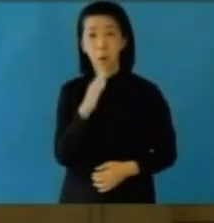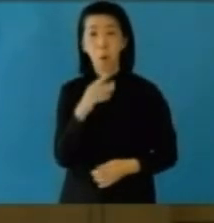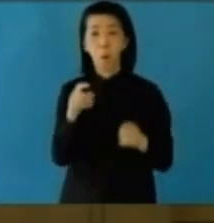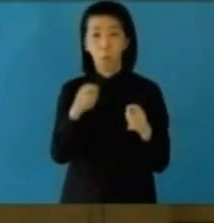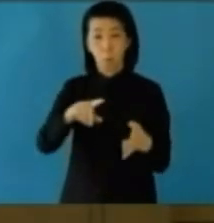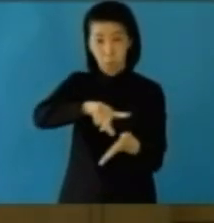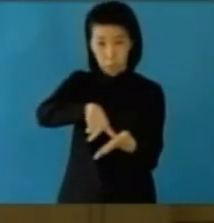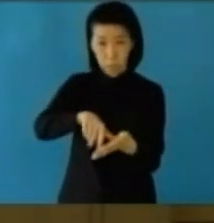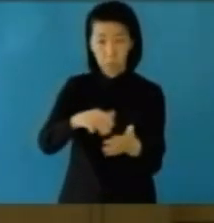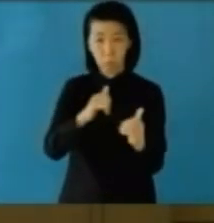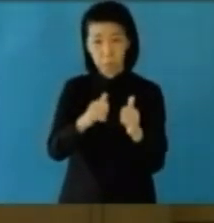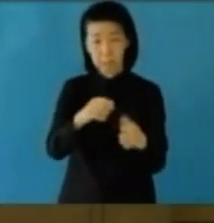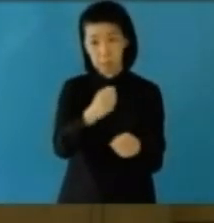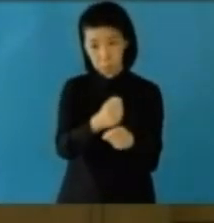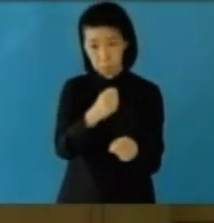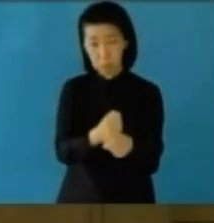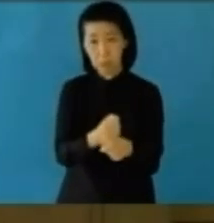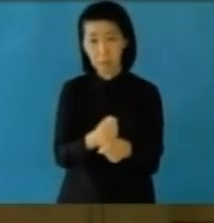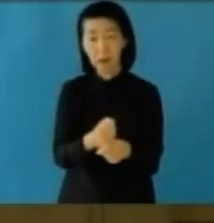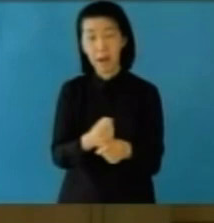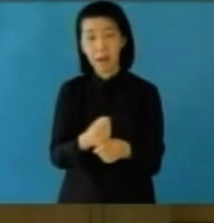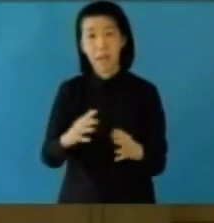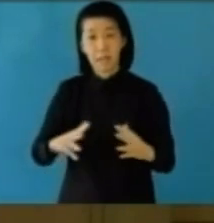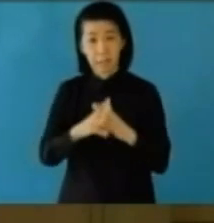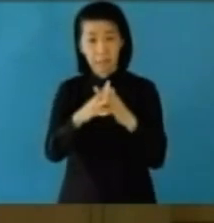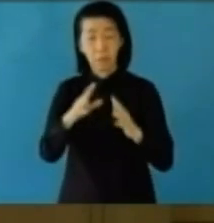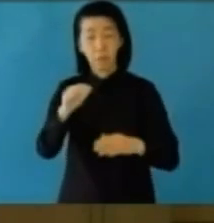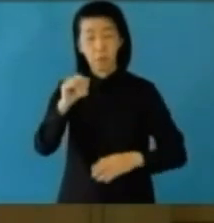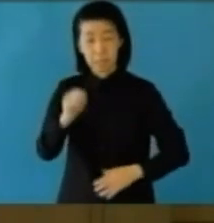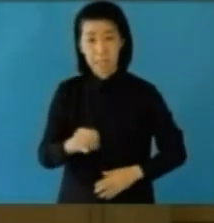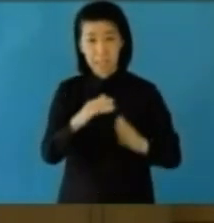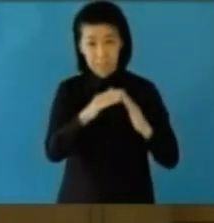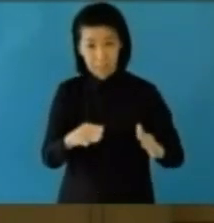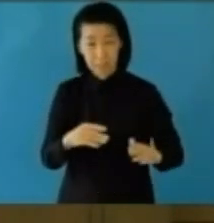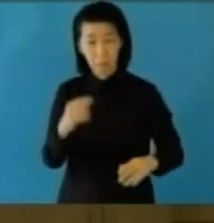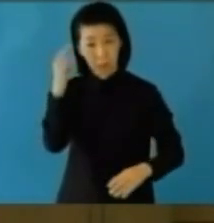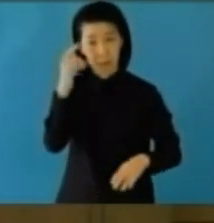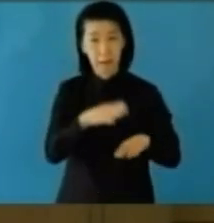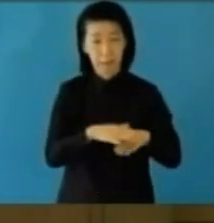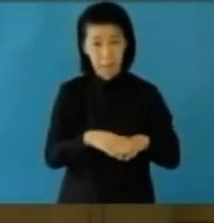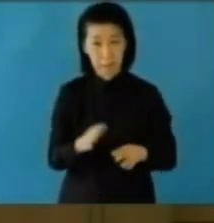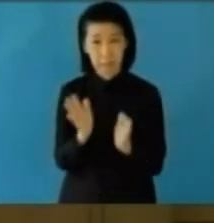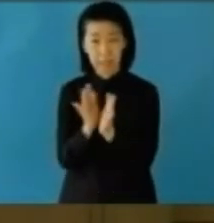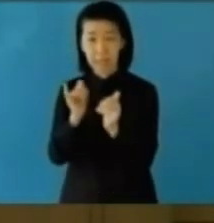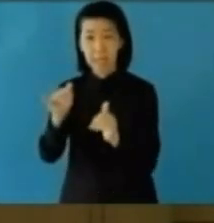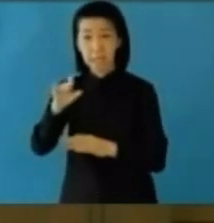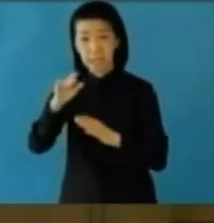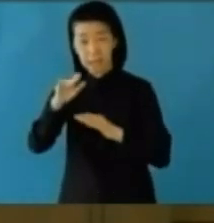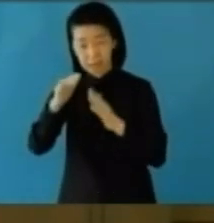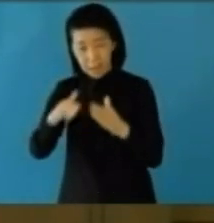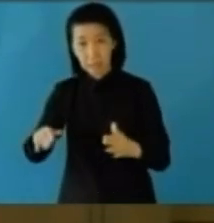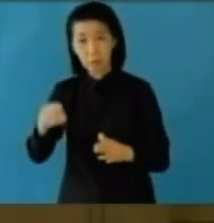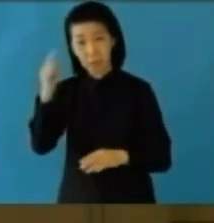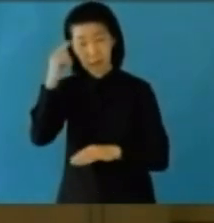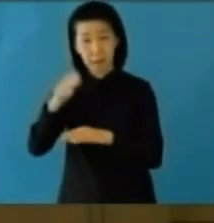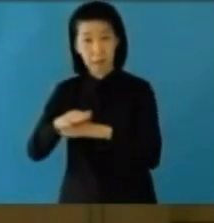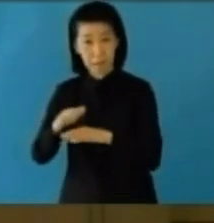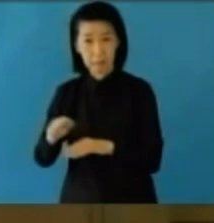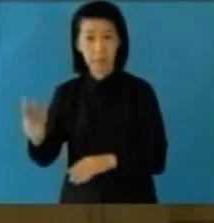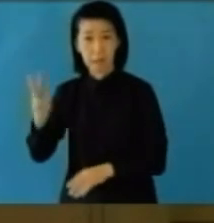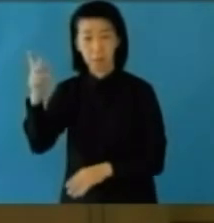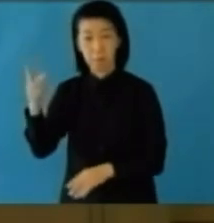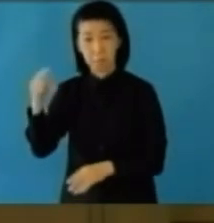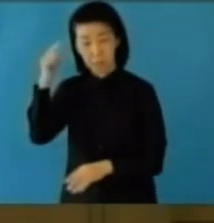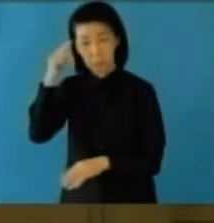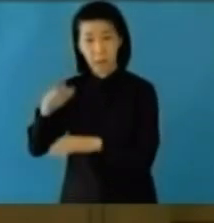は、検討委員会の考え方、で、私ども県議会の考え方、そして鹿児島省の考え方、まあ、それぞれあるわけですよ。つまり、